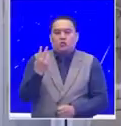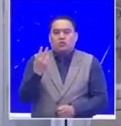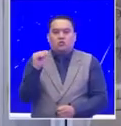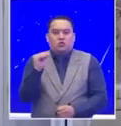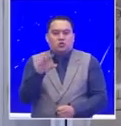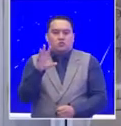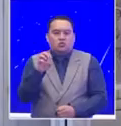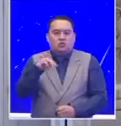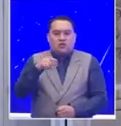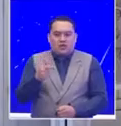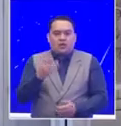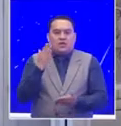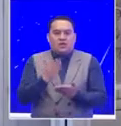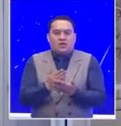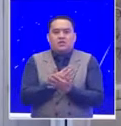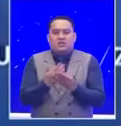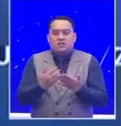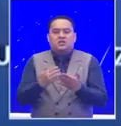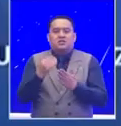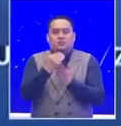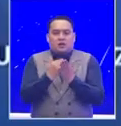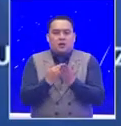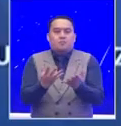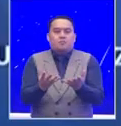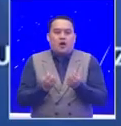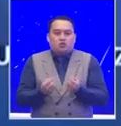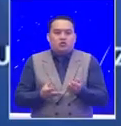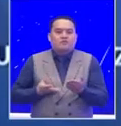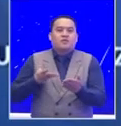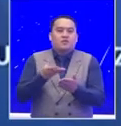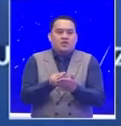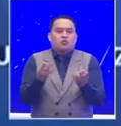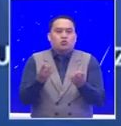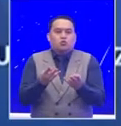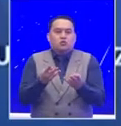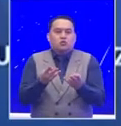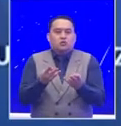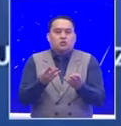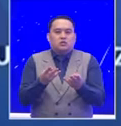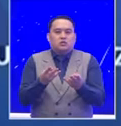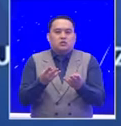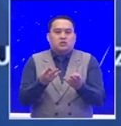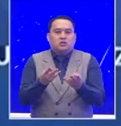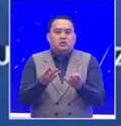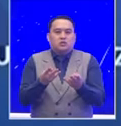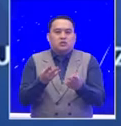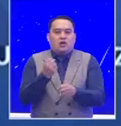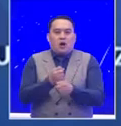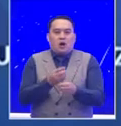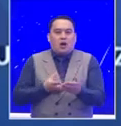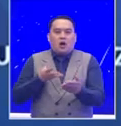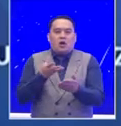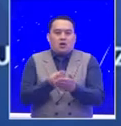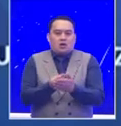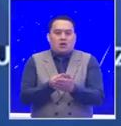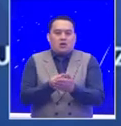42 500 тенге есть несколько критериев. Для получения выплаты необходимо, чтобы за работника делали отчисления